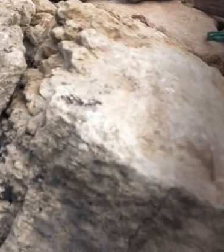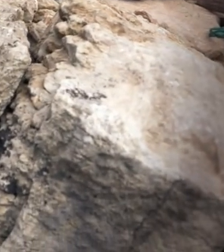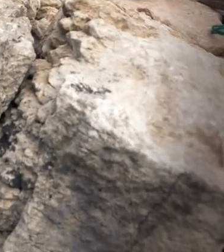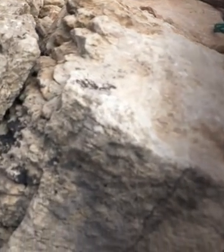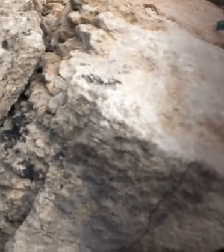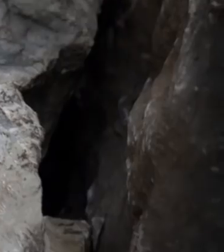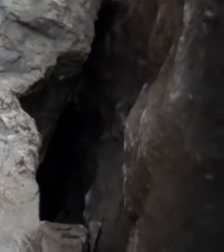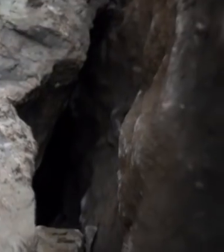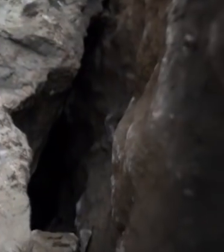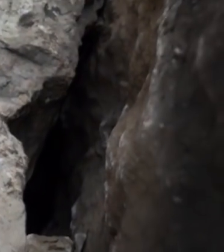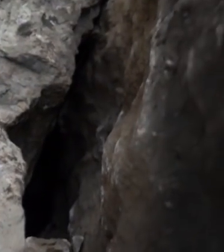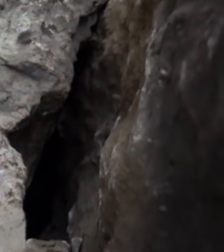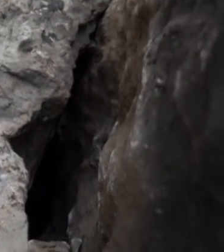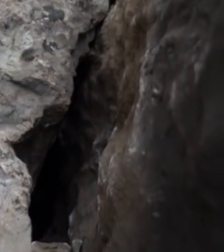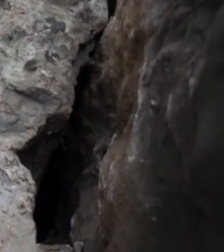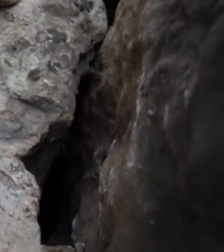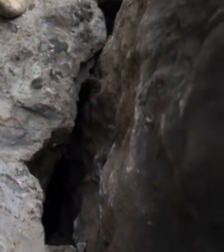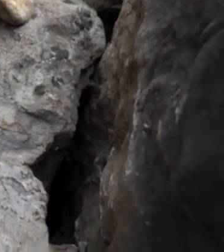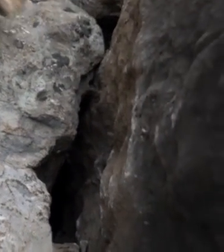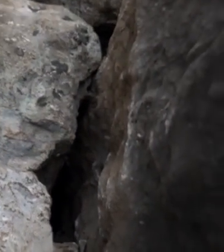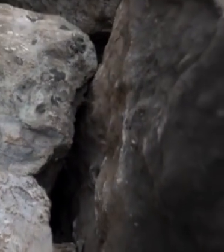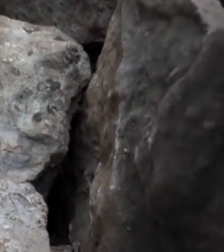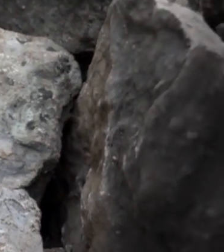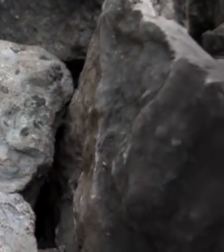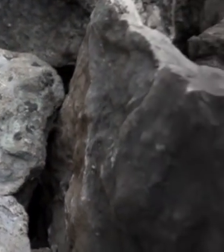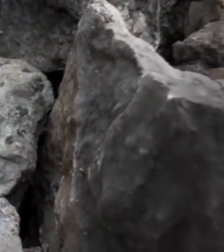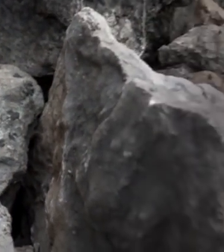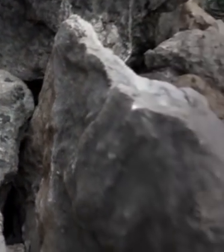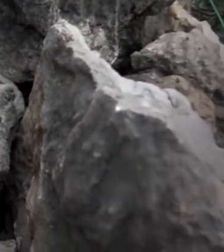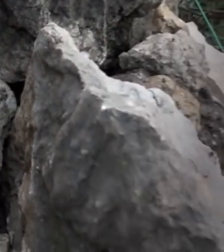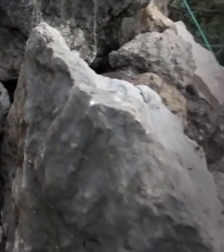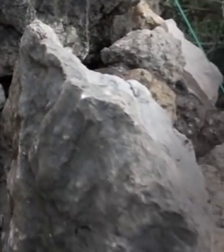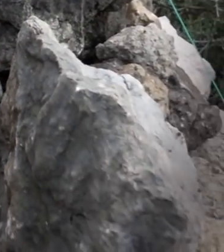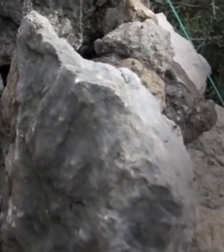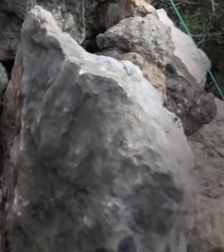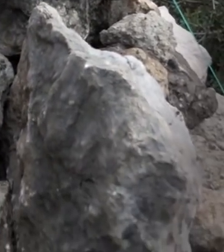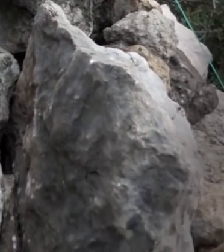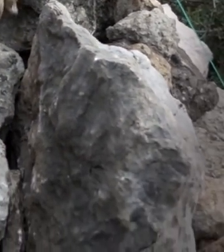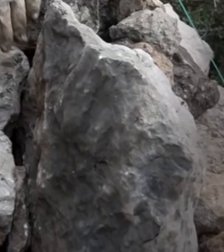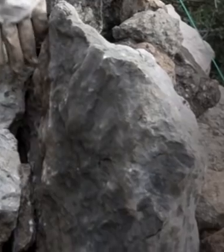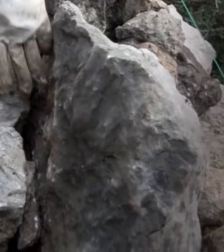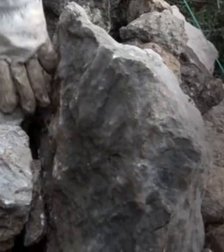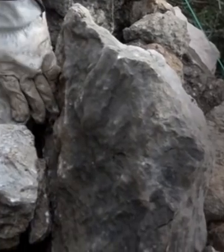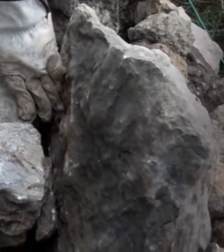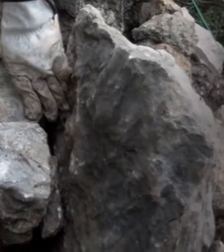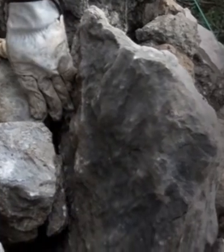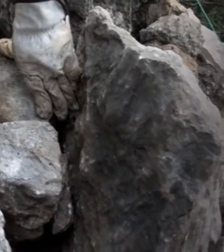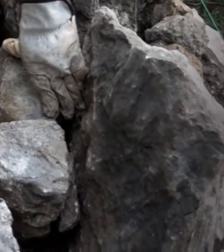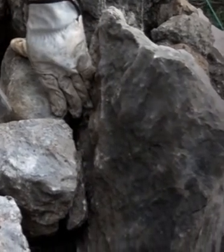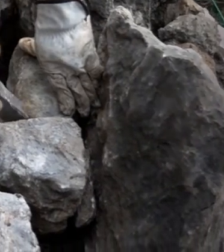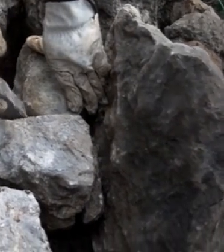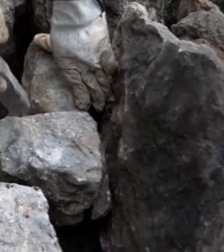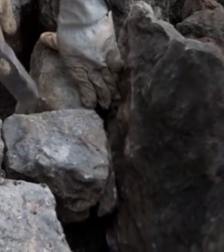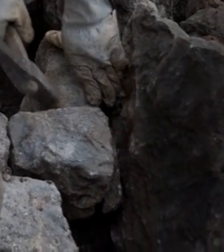col·laboració internacional. En resum, unes perspectives importants.